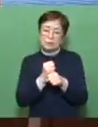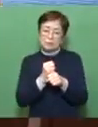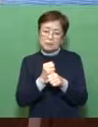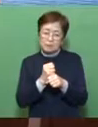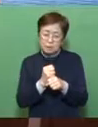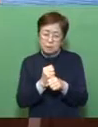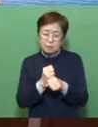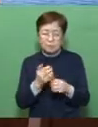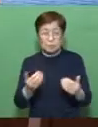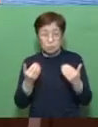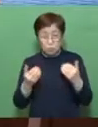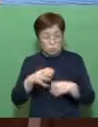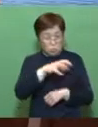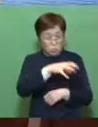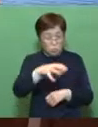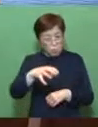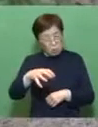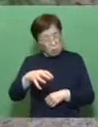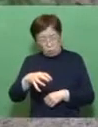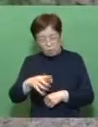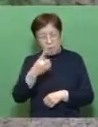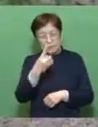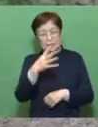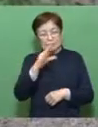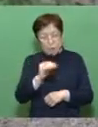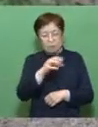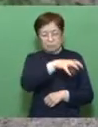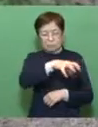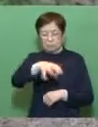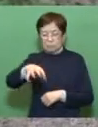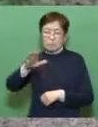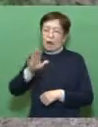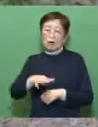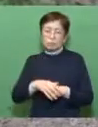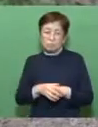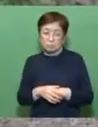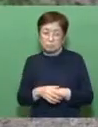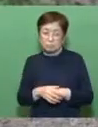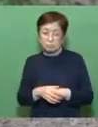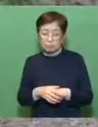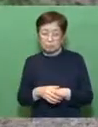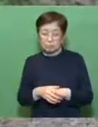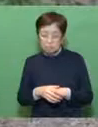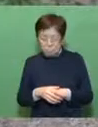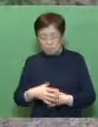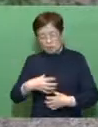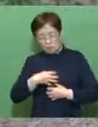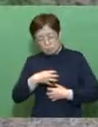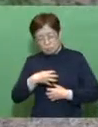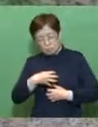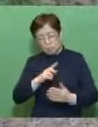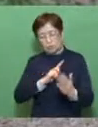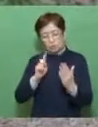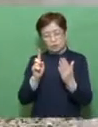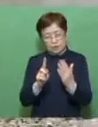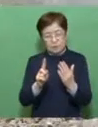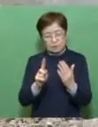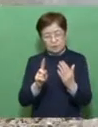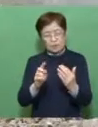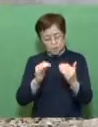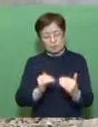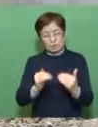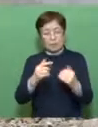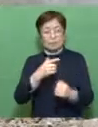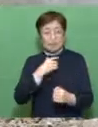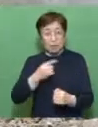なきゃいけないとこが1万箇所以上ぐらいあるんですそんなあるんですかそんなあるんですああで危険度の高いところからやろうということで総点